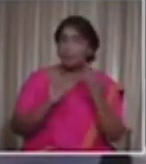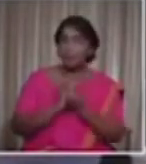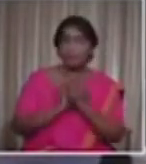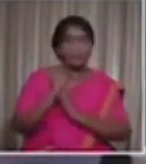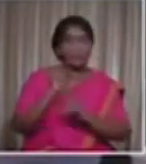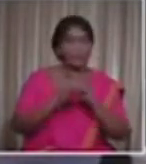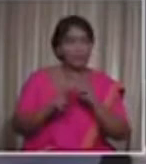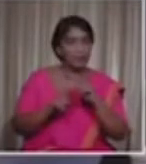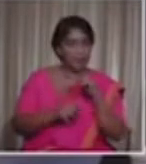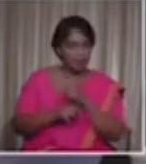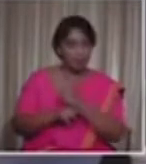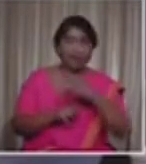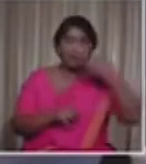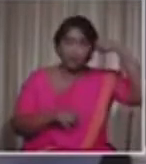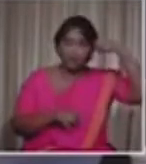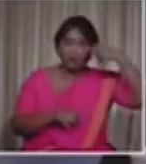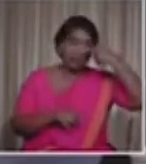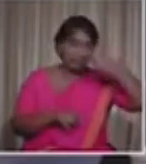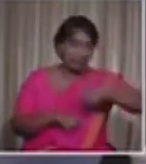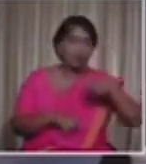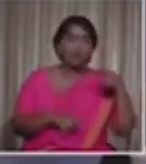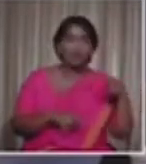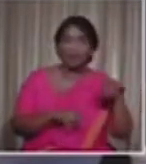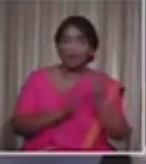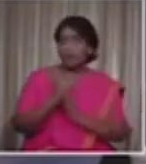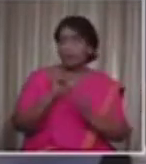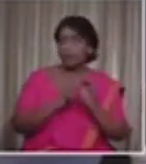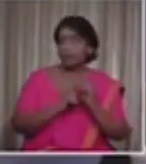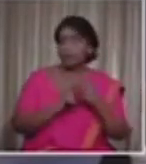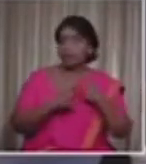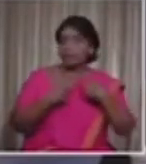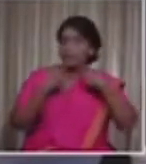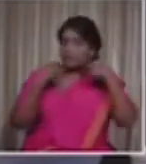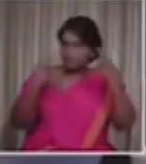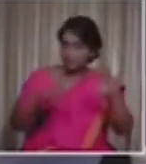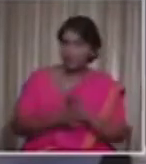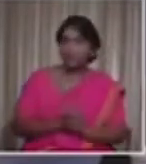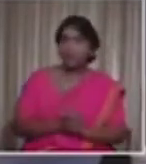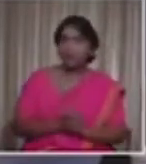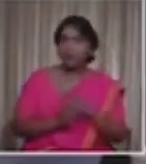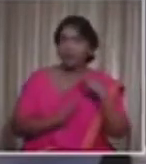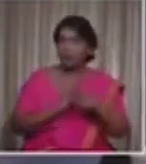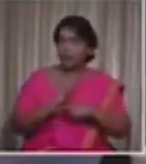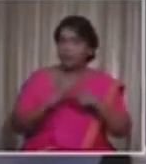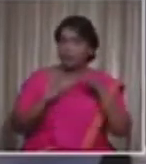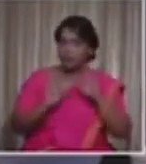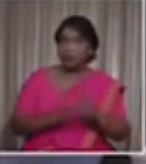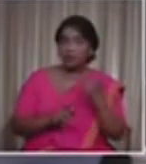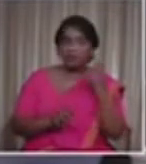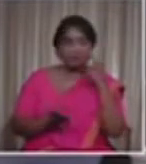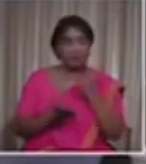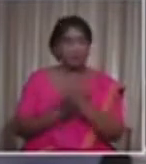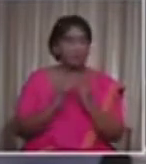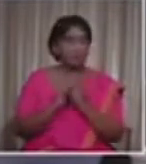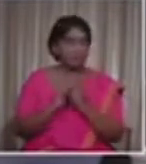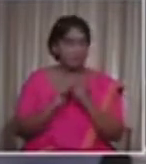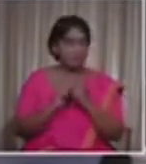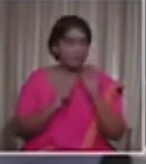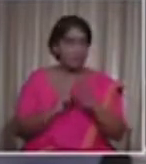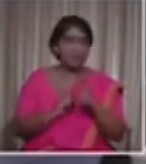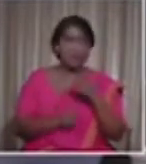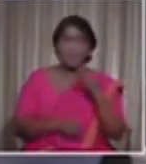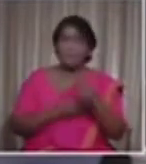අමාත්‍යාංශයේ විදුලි බල හා බලශක්ති අමාත්‍යාංශ ඇතුළු ආයතන දැනුවත් කරලා තියෙනවා. රටේ පවතින ආර්ථික පසුබිම අනුව